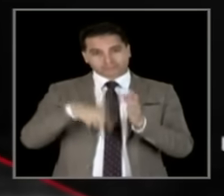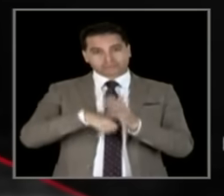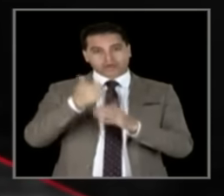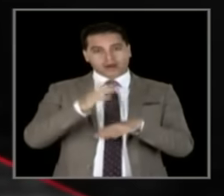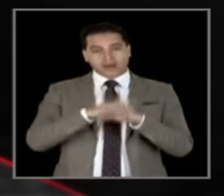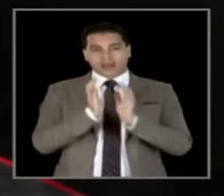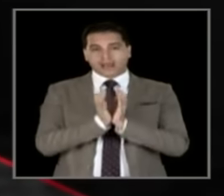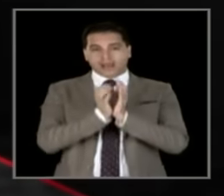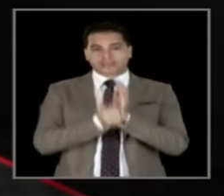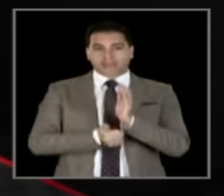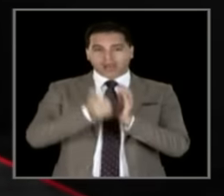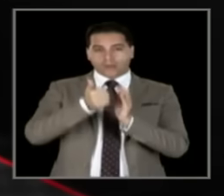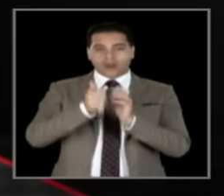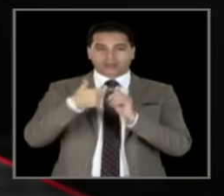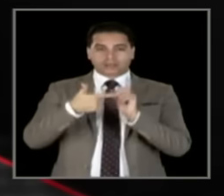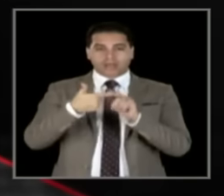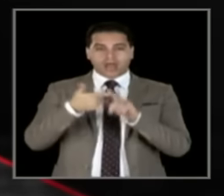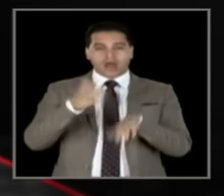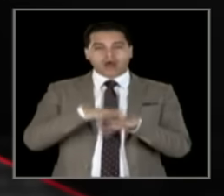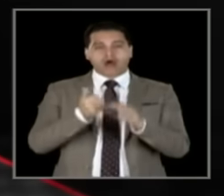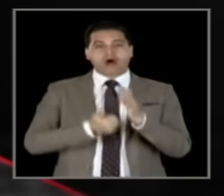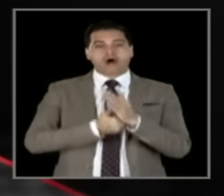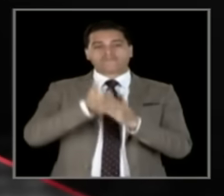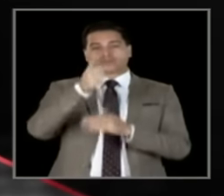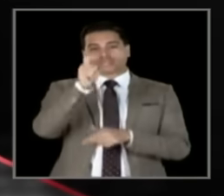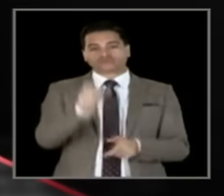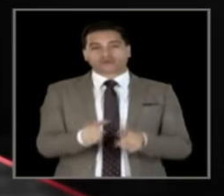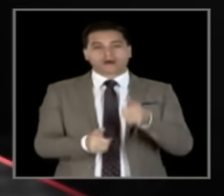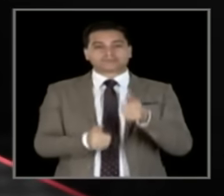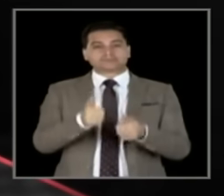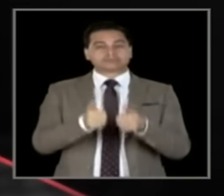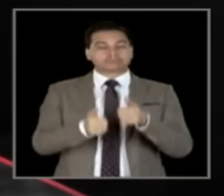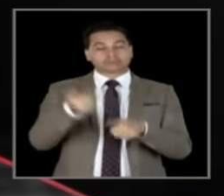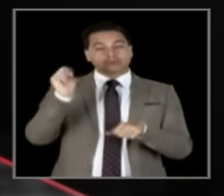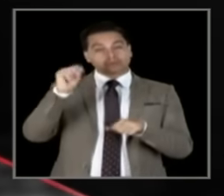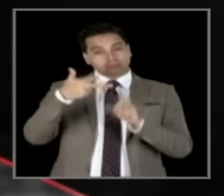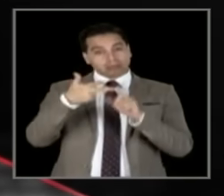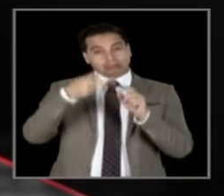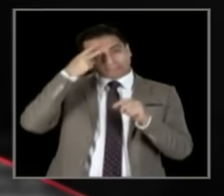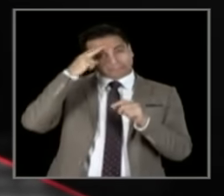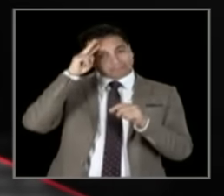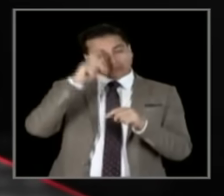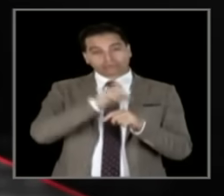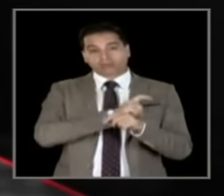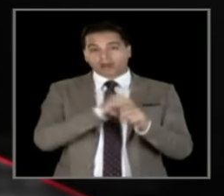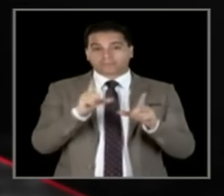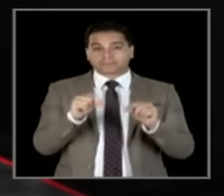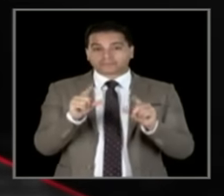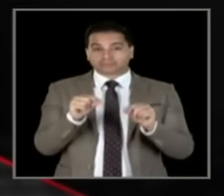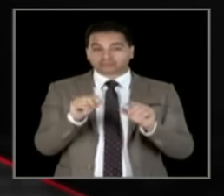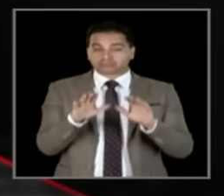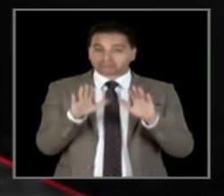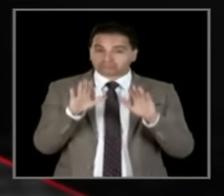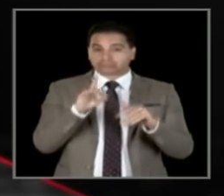بكأس البطولة؟ ومين اللي حيحصل على لقب أفضل لاعب؟ ومين هو الطالب المثالي؟ أما